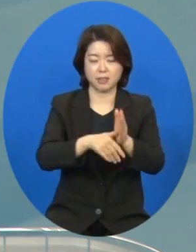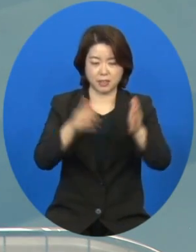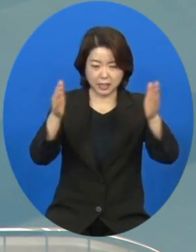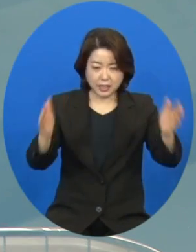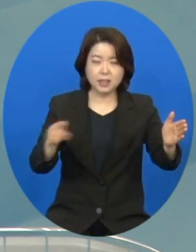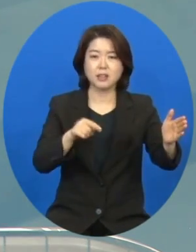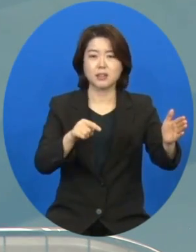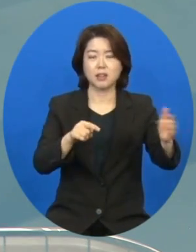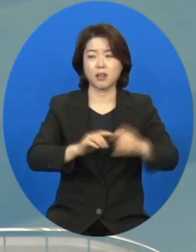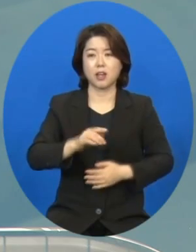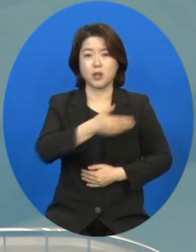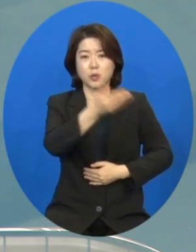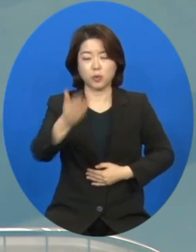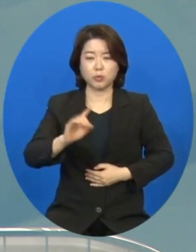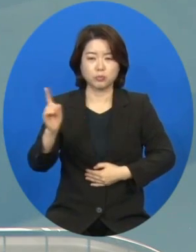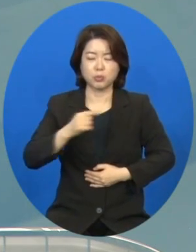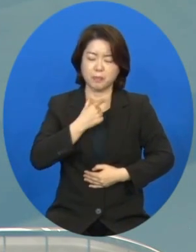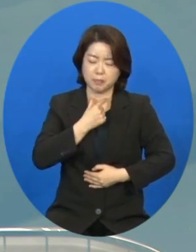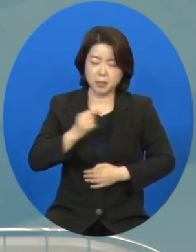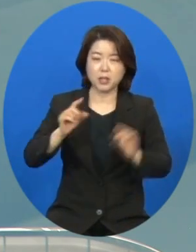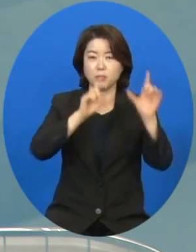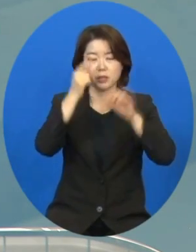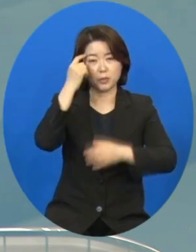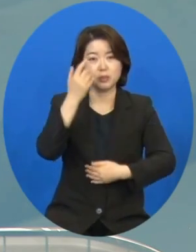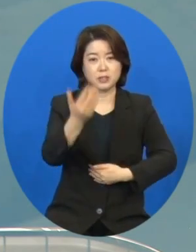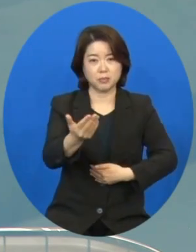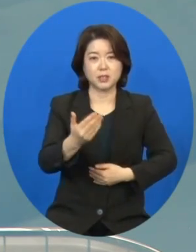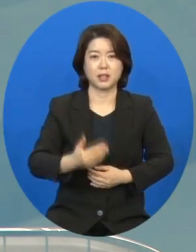정말 갈망하고 사시나요?